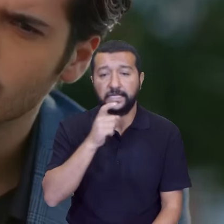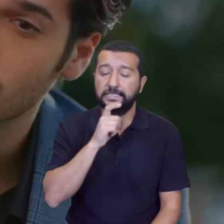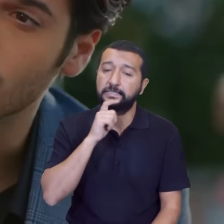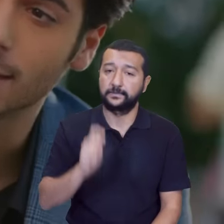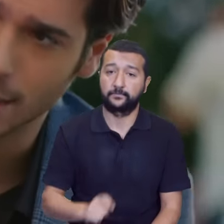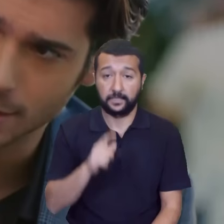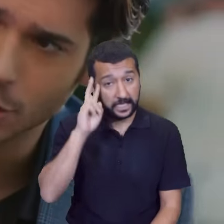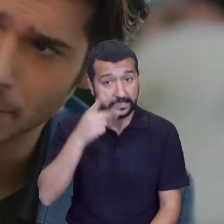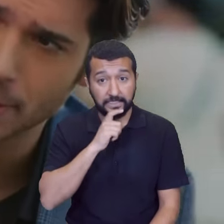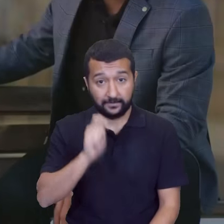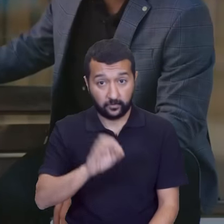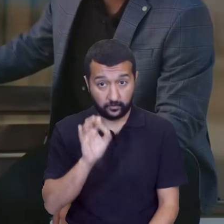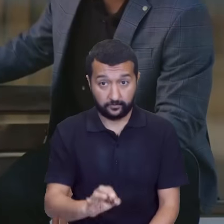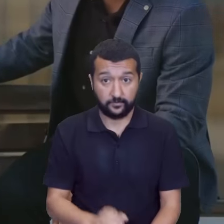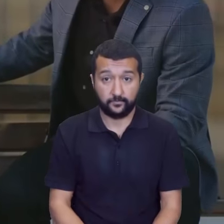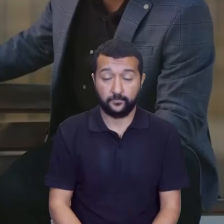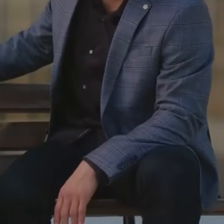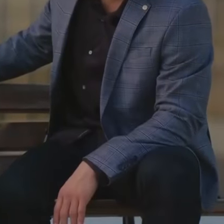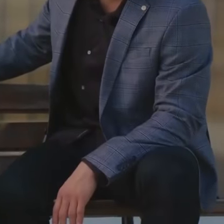ettik. Ha, hata ettik öyle mi?